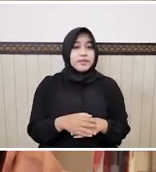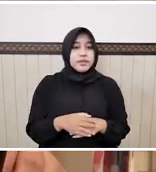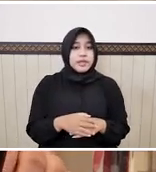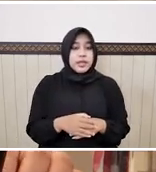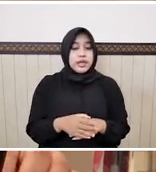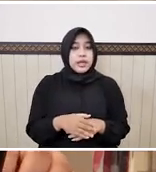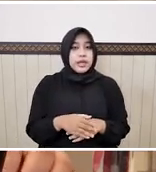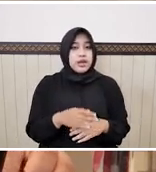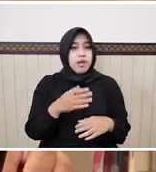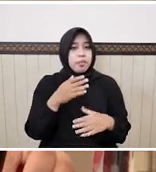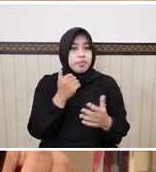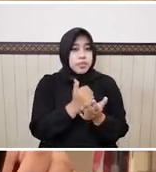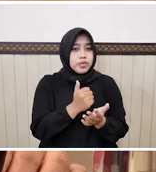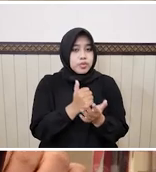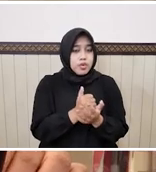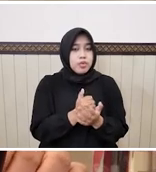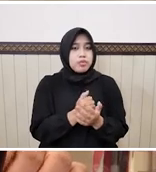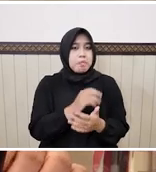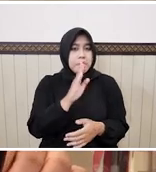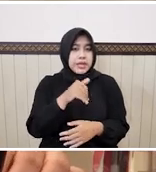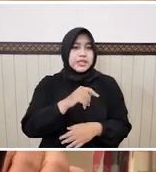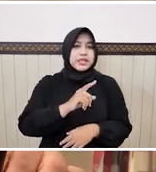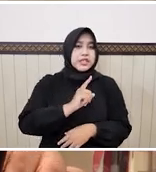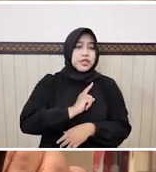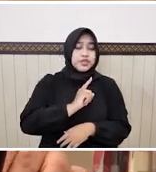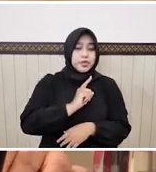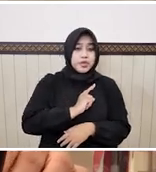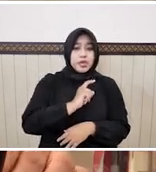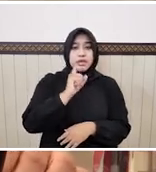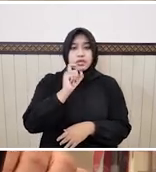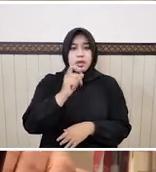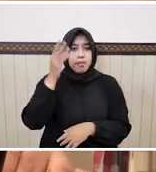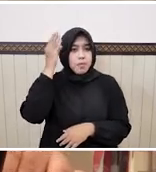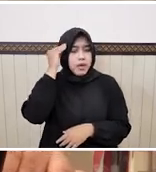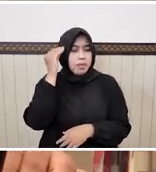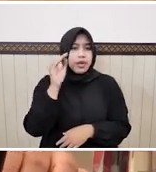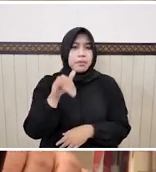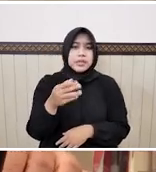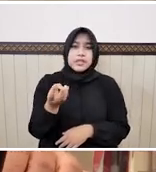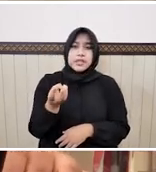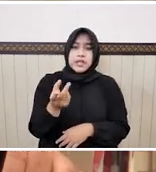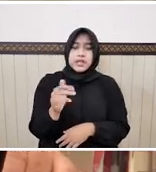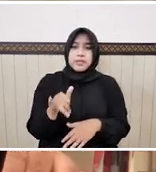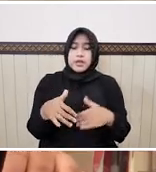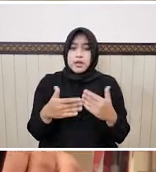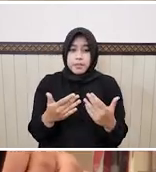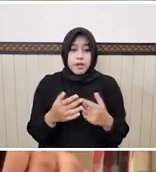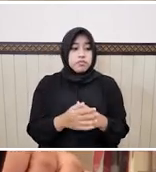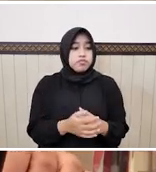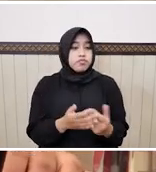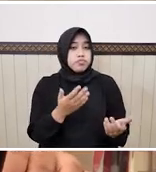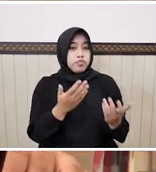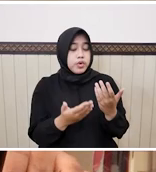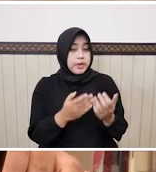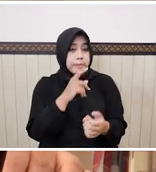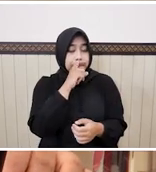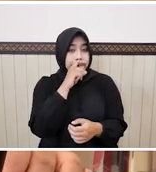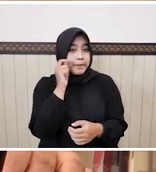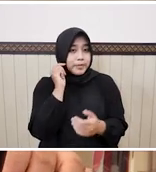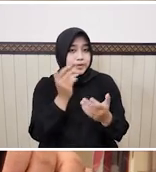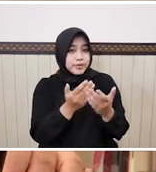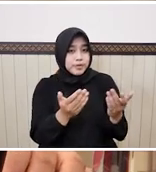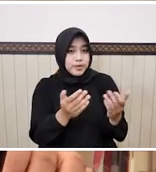ini bisnya sangat individu nah cara memahami yang sederhana begini mungkin Bapak Ibu